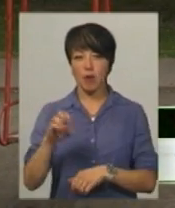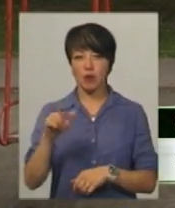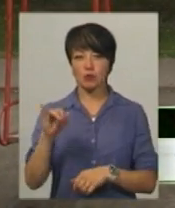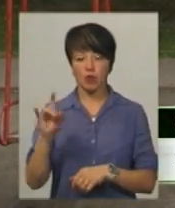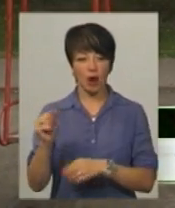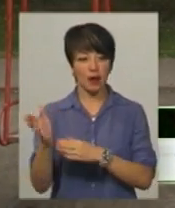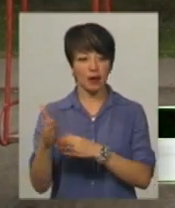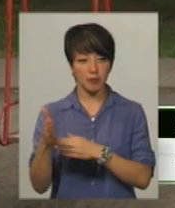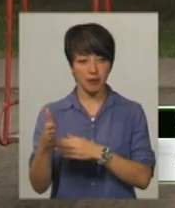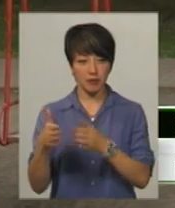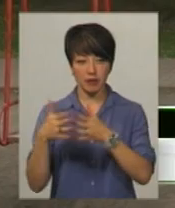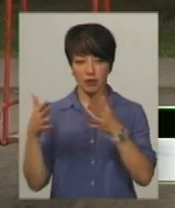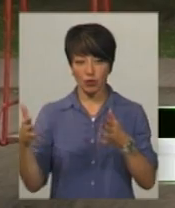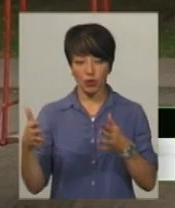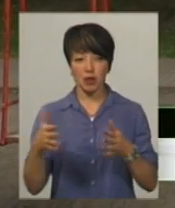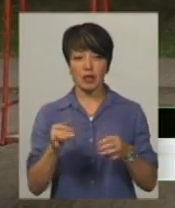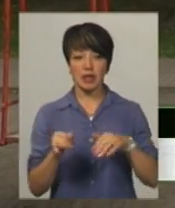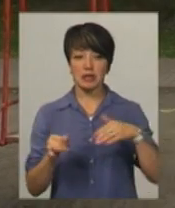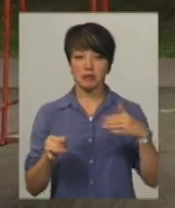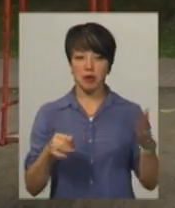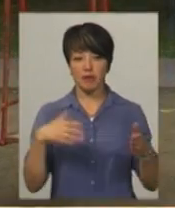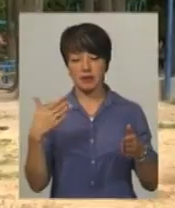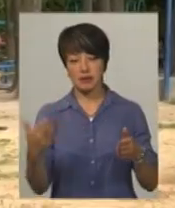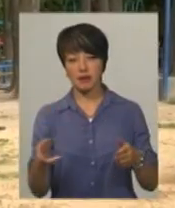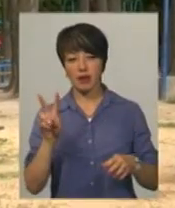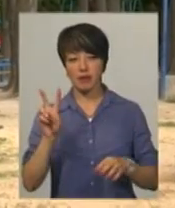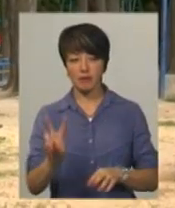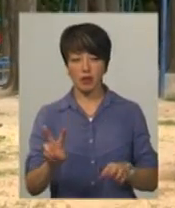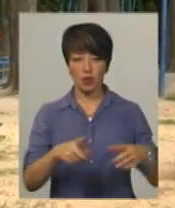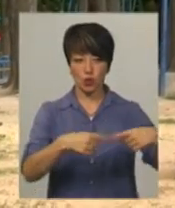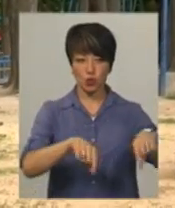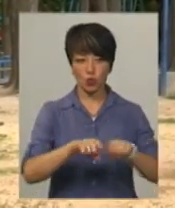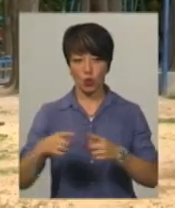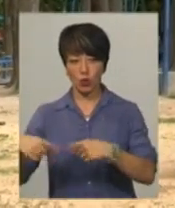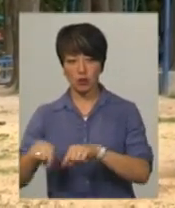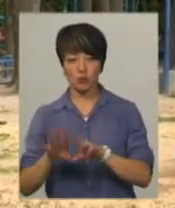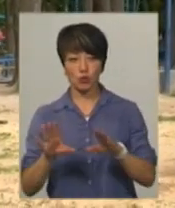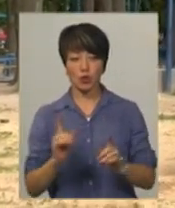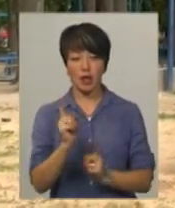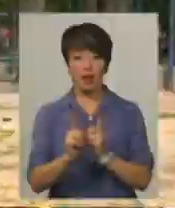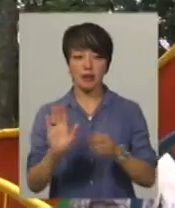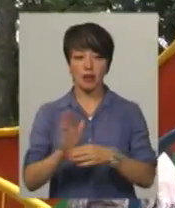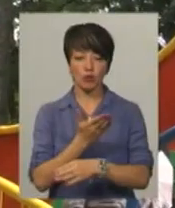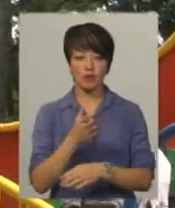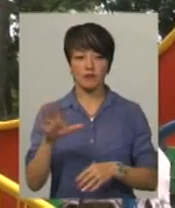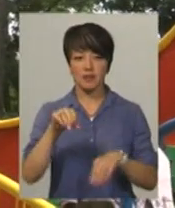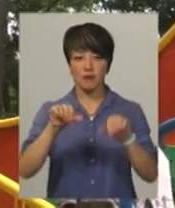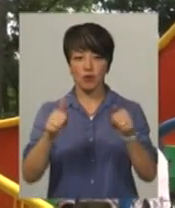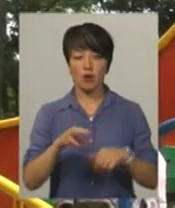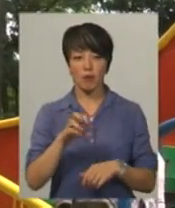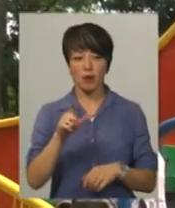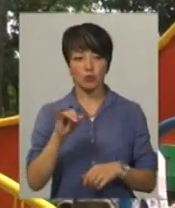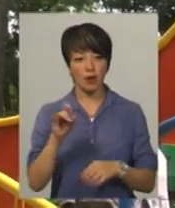риби великої. І справа і зліва дві зони також будуть ремонтуватися. Всі фігури Мазура